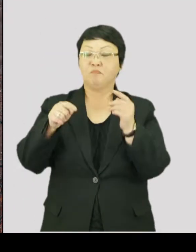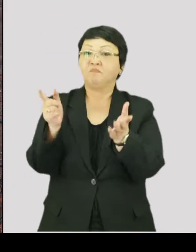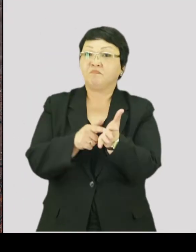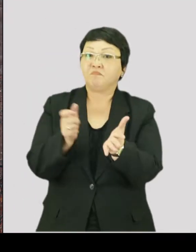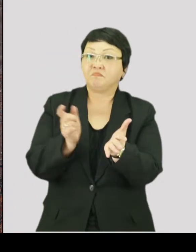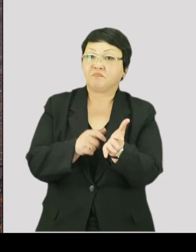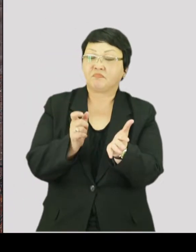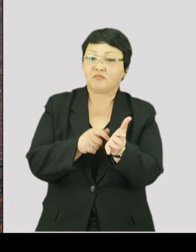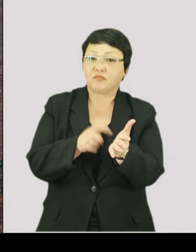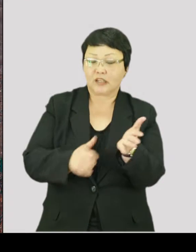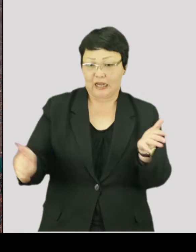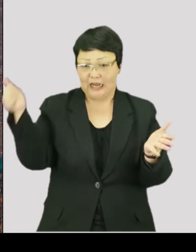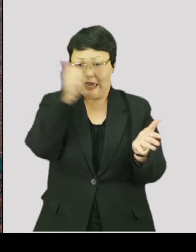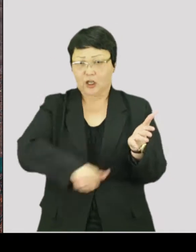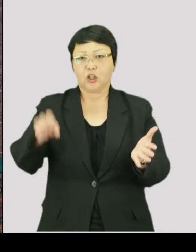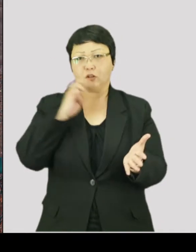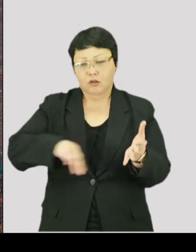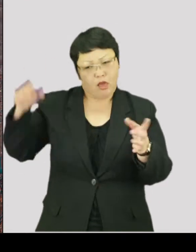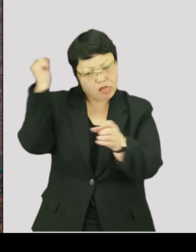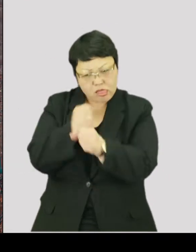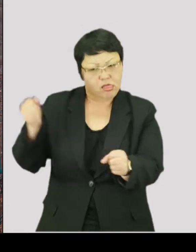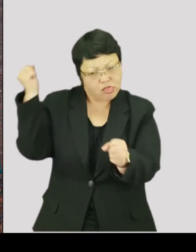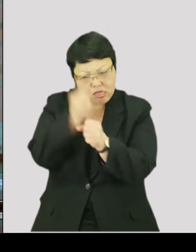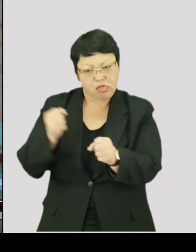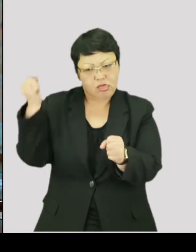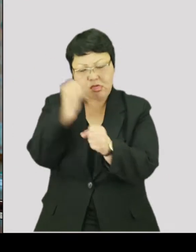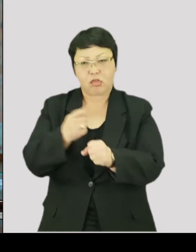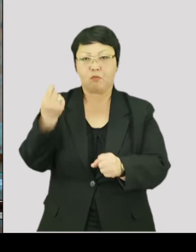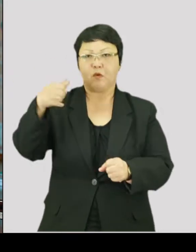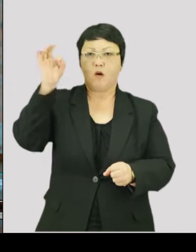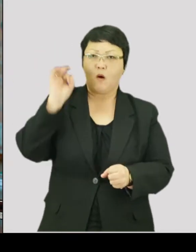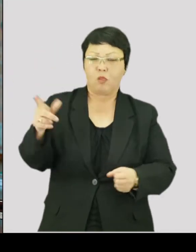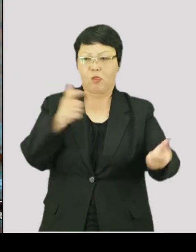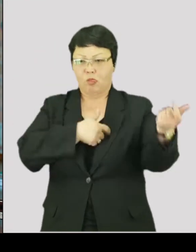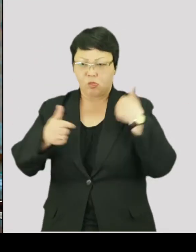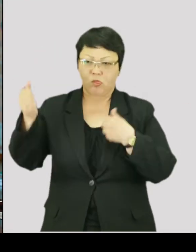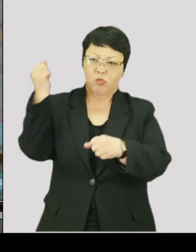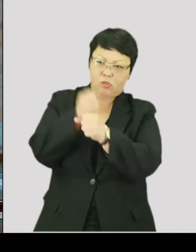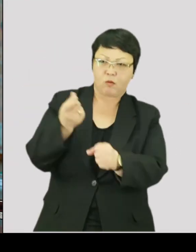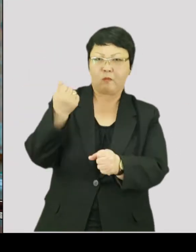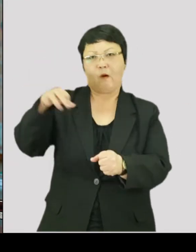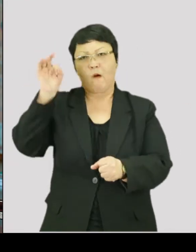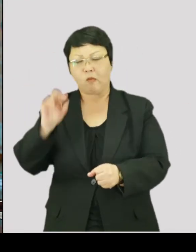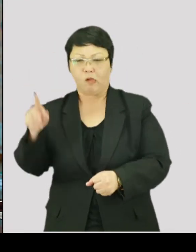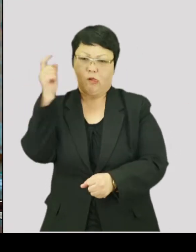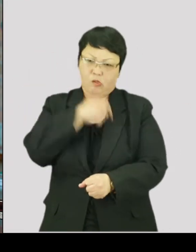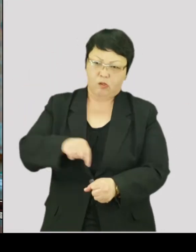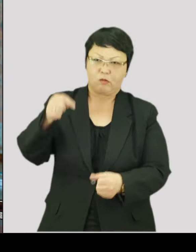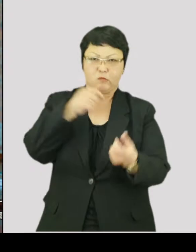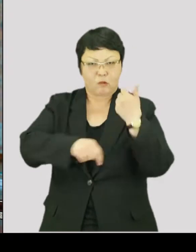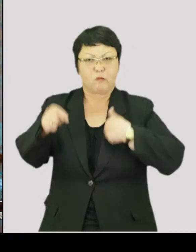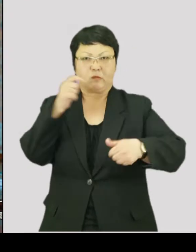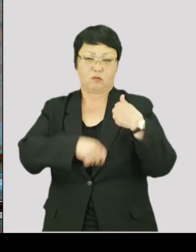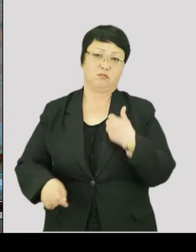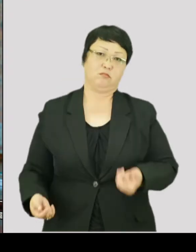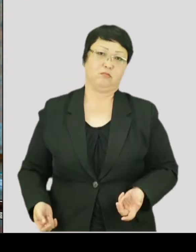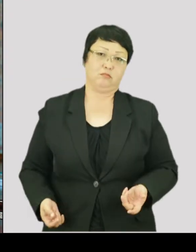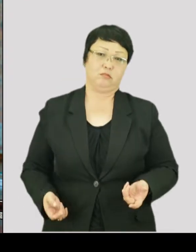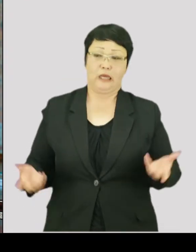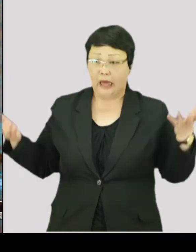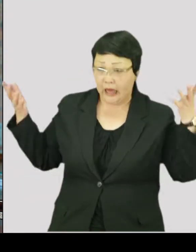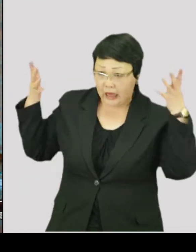энэ хэрэгцээг хангахын төлөө үйлээ үзэж байгаа байхгүй юу? Тэгэхээр чинь эндээ л бүгдээр төвлөрсөн байхад